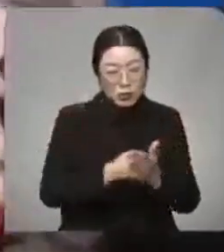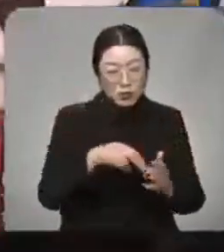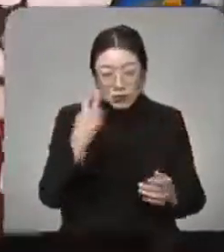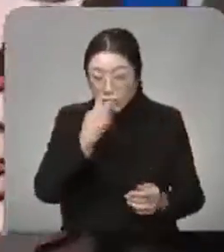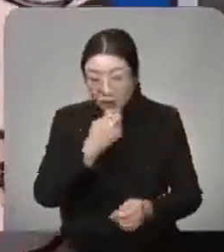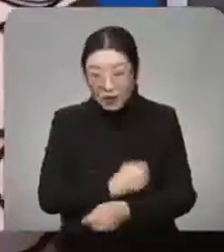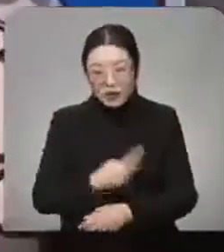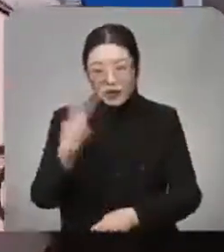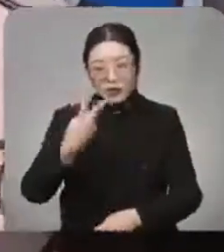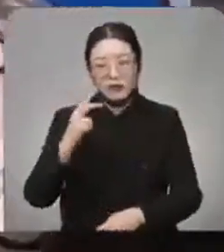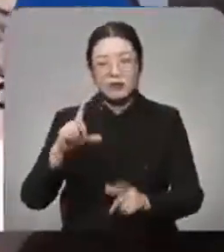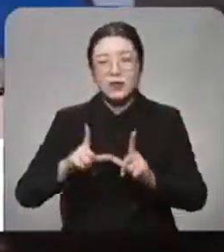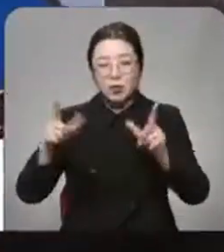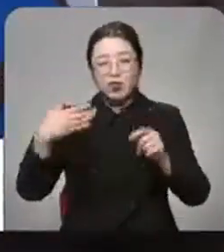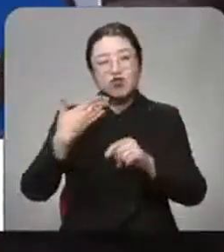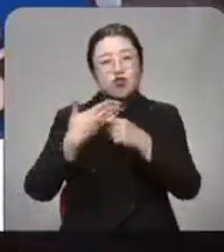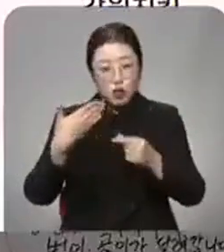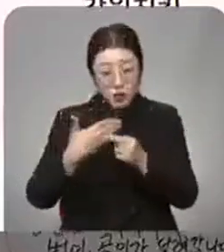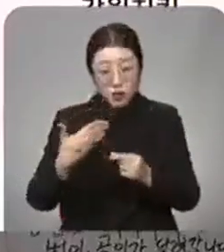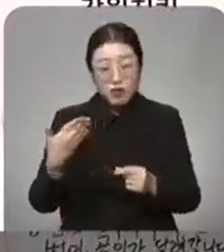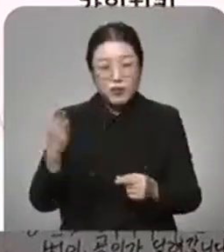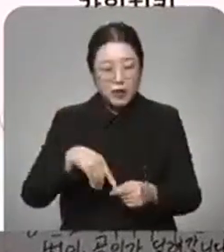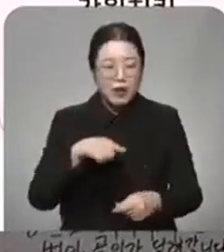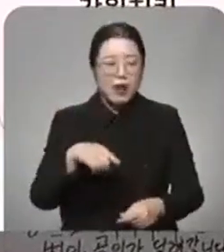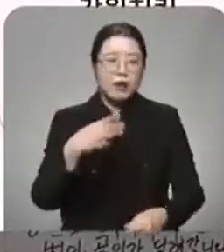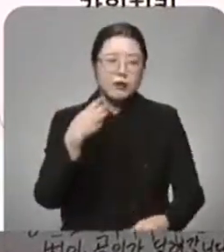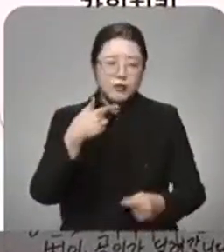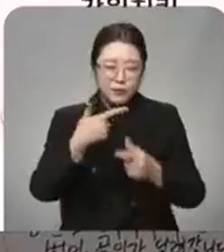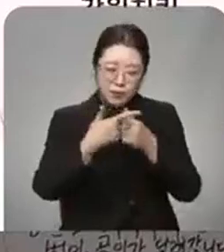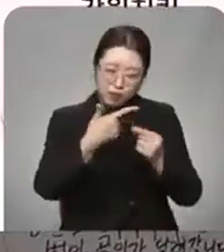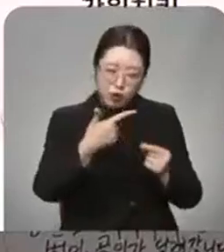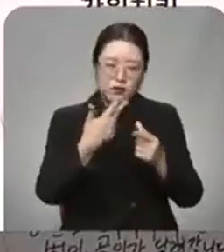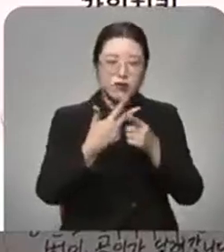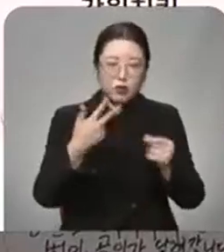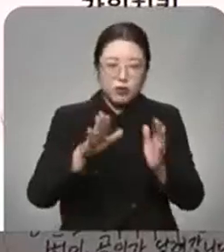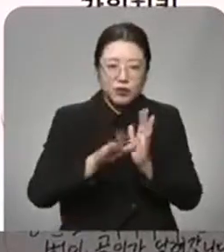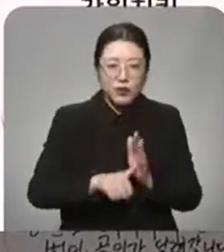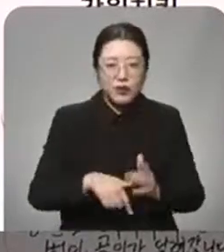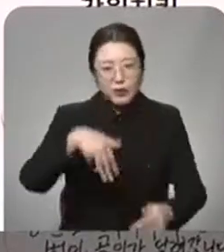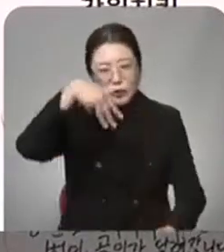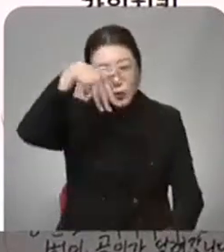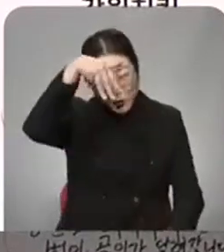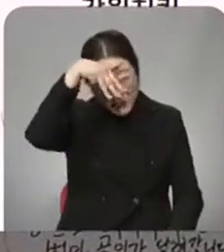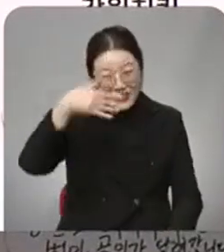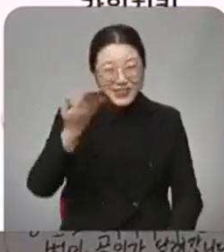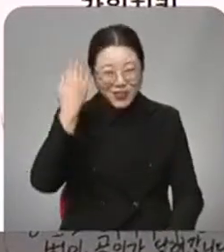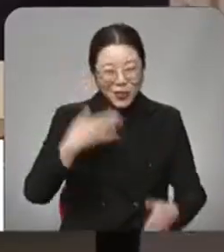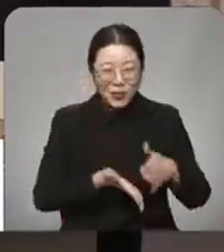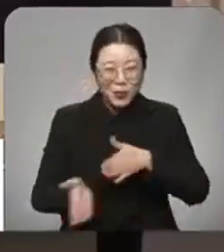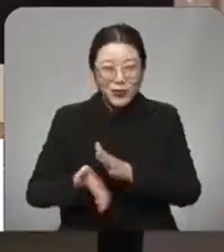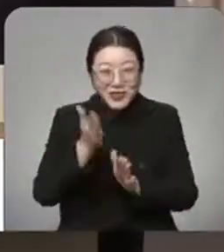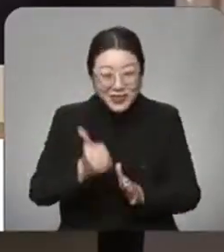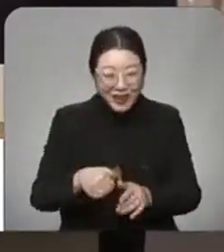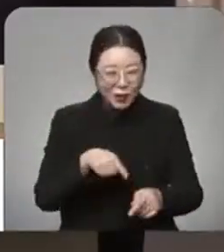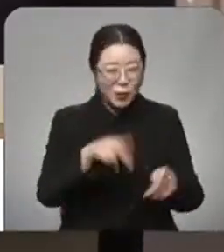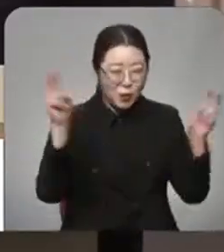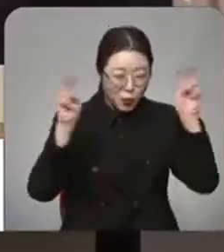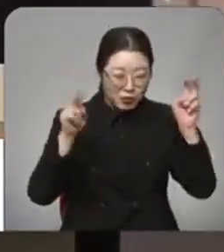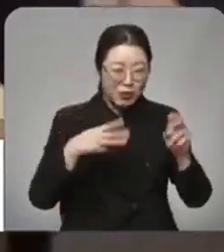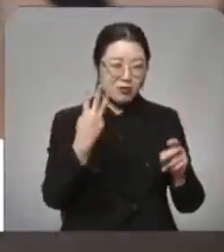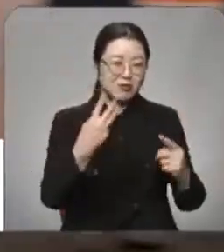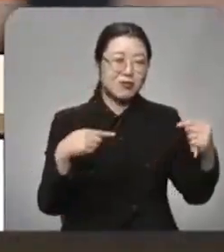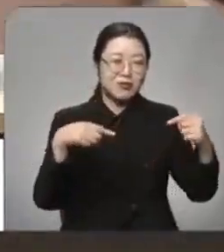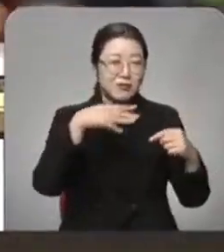심사는 2020년 9월에 있었는데 두세 달 전인 6월과 7월에 최문순 전 도지사가 한 민간업체와 세